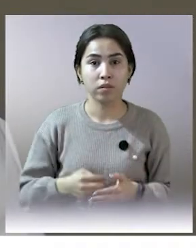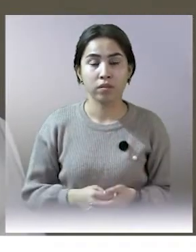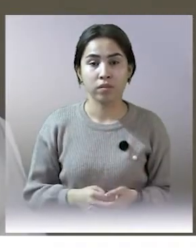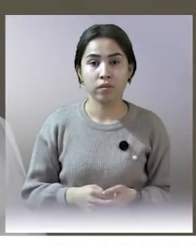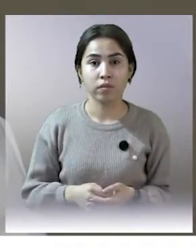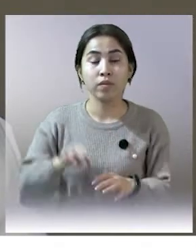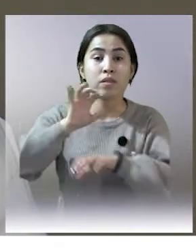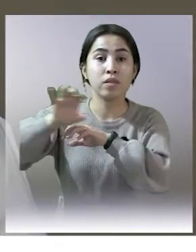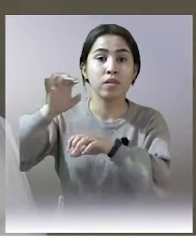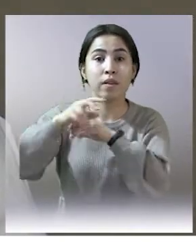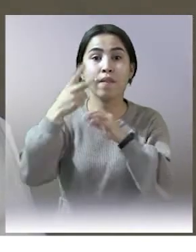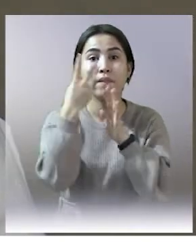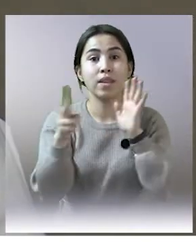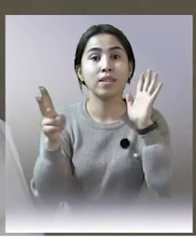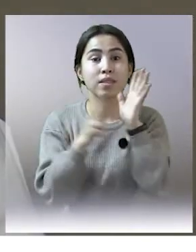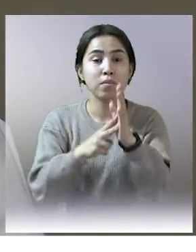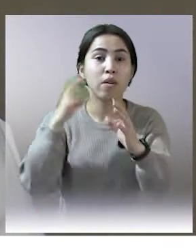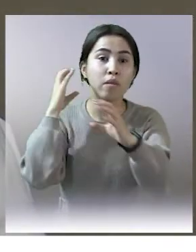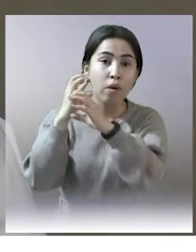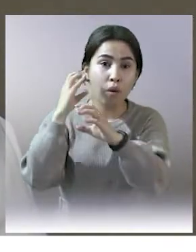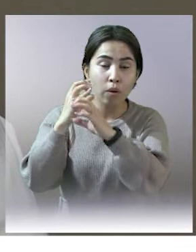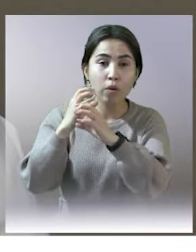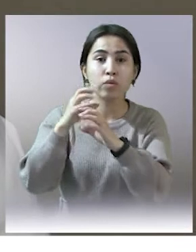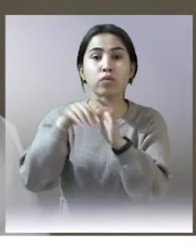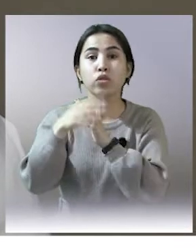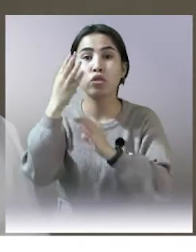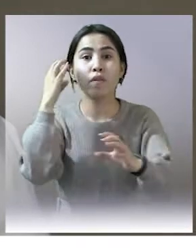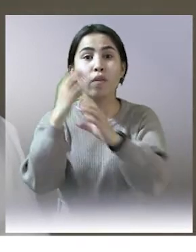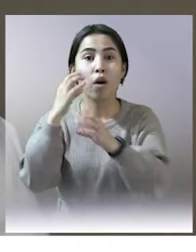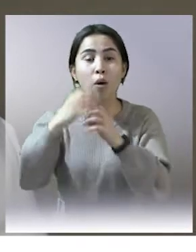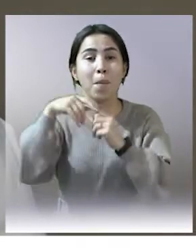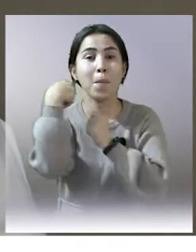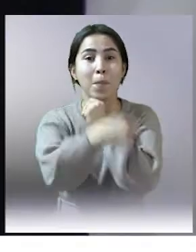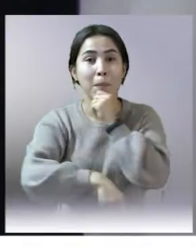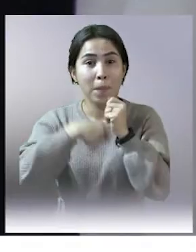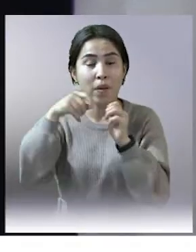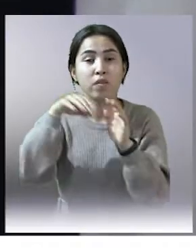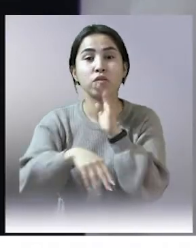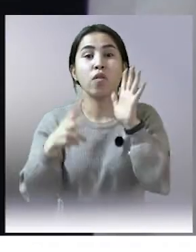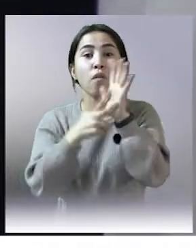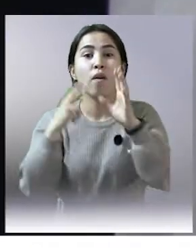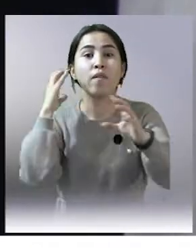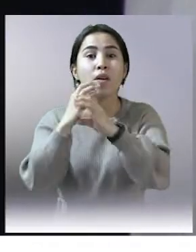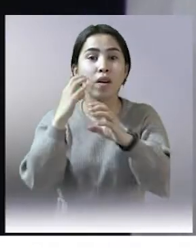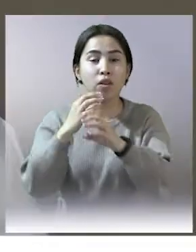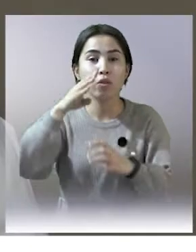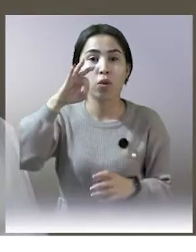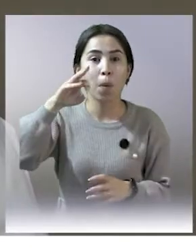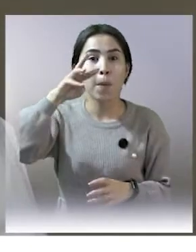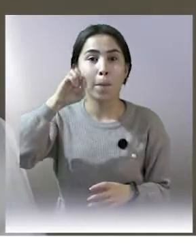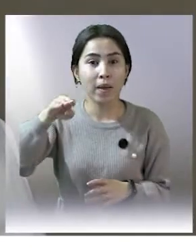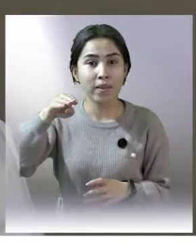өткізіледі. Бұл семинарларға облысымыздың білім беру саласындағы жұмыс жасап жатқан қызметкерлер, мектеп басшылары,